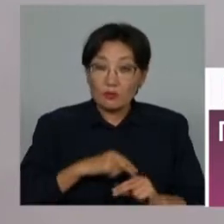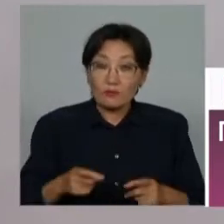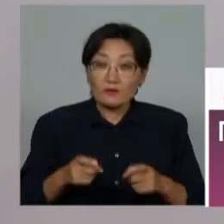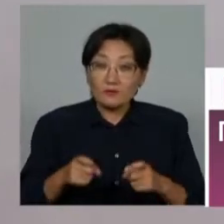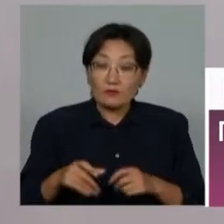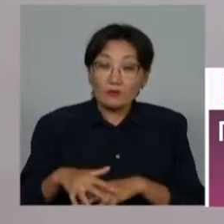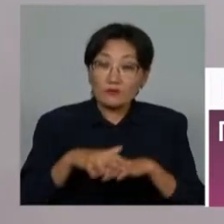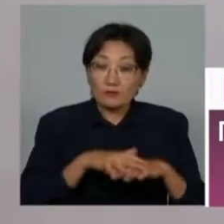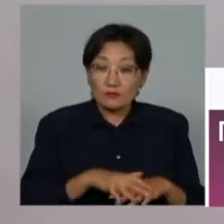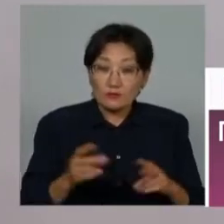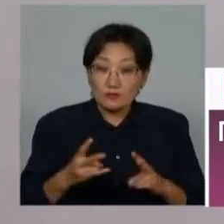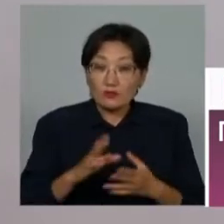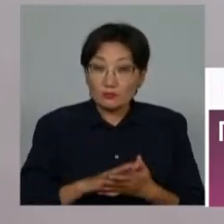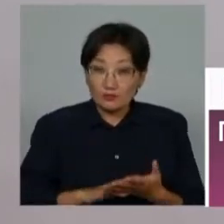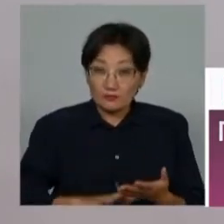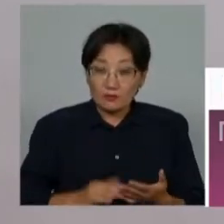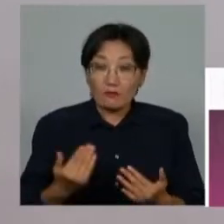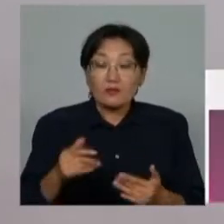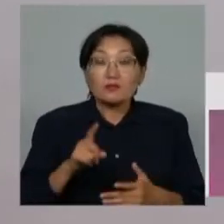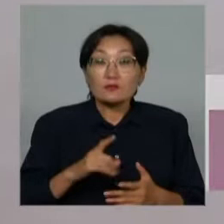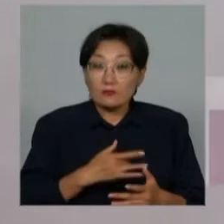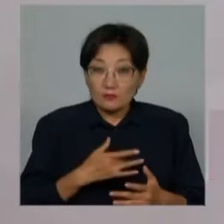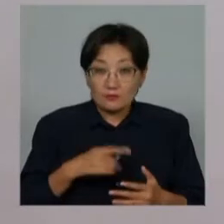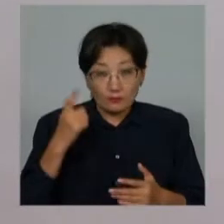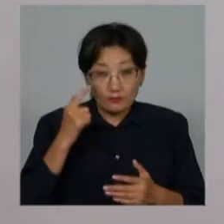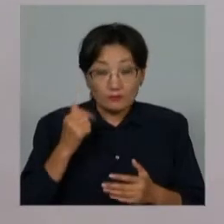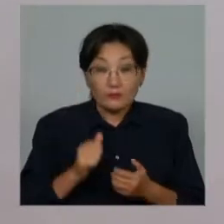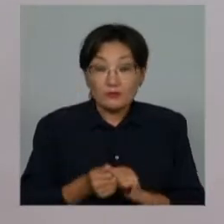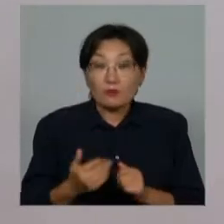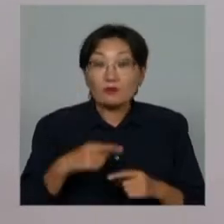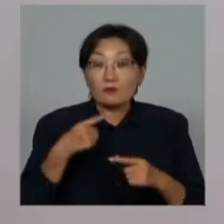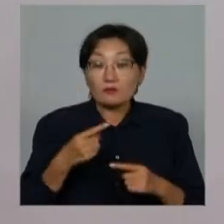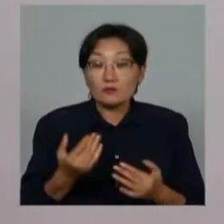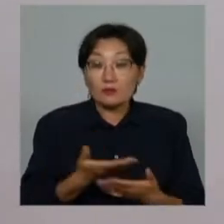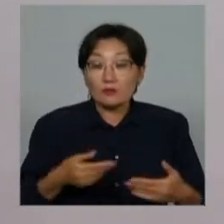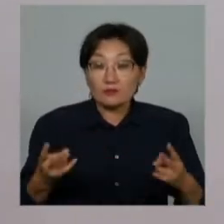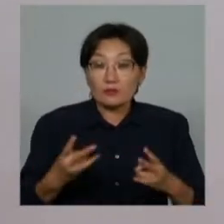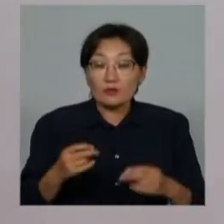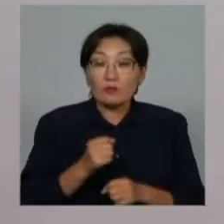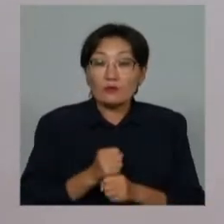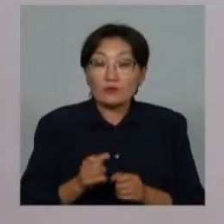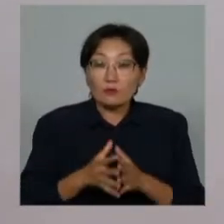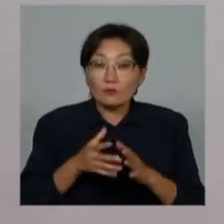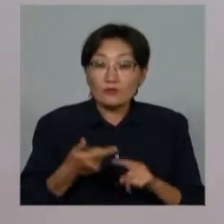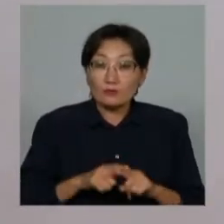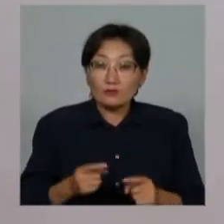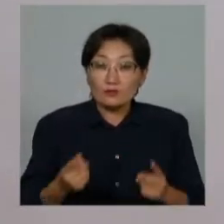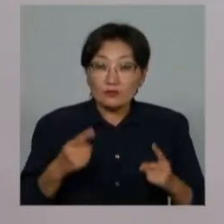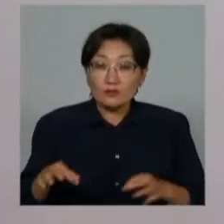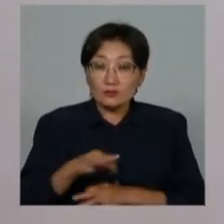привлечению инвестиций следует продолжать. Вы, наверное, помните, 2 года назад я вам говорил, что нам нужно создать очень крупный проект